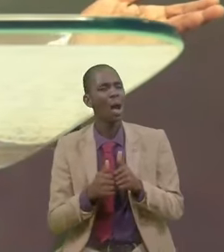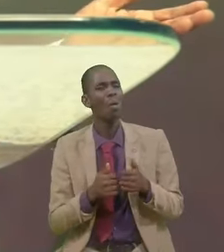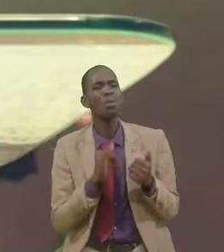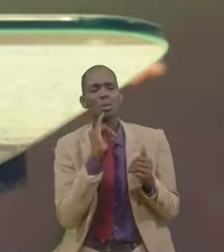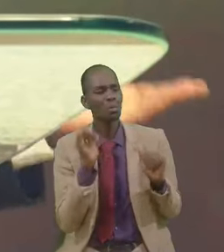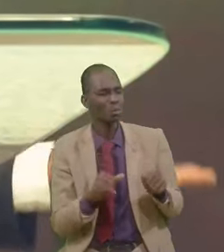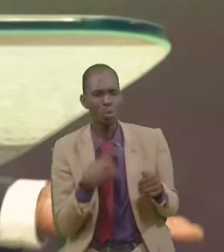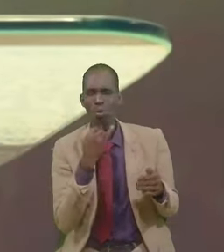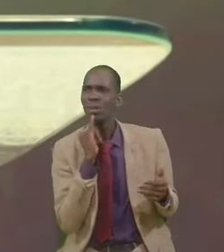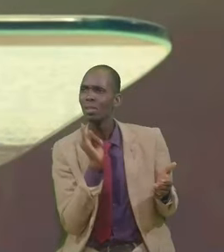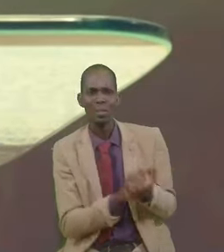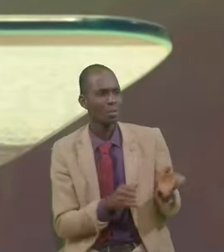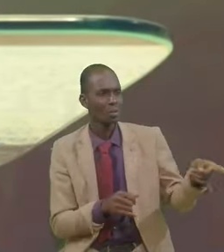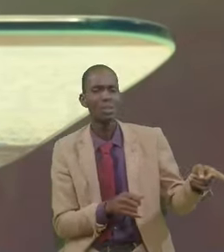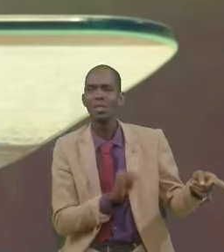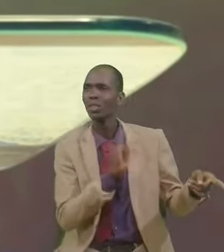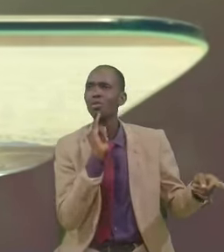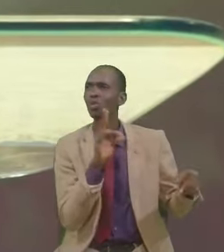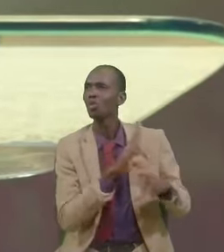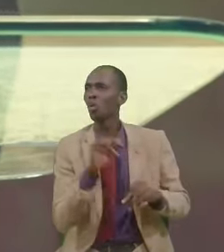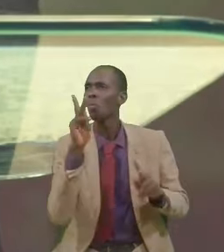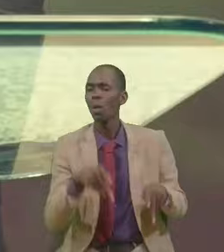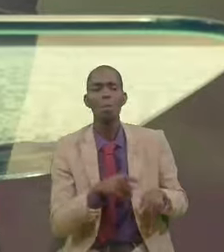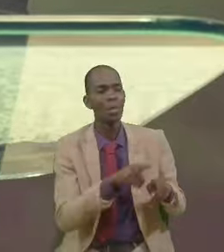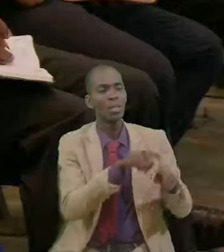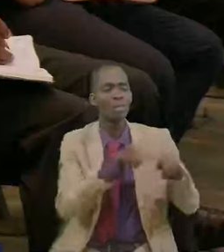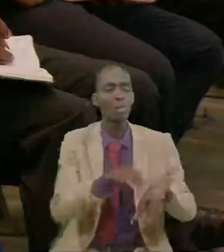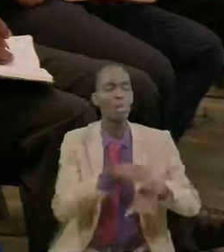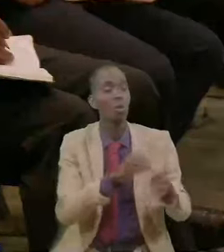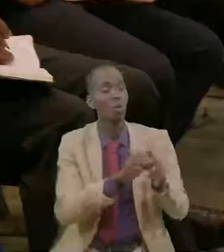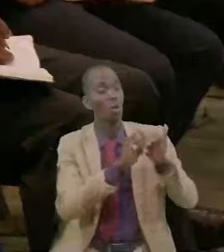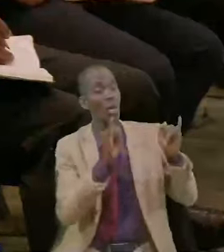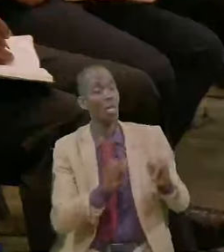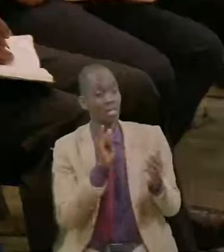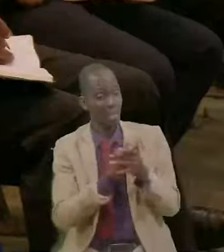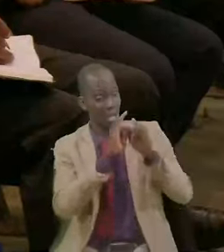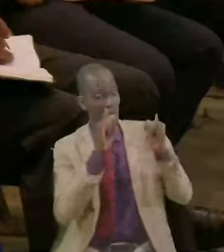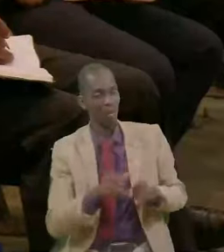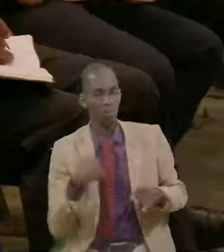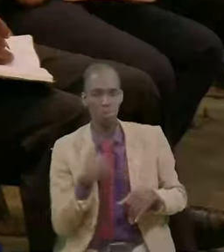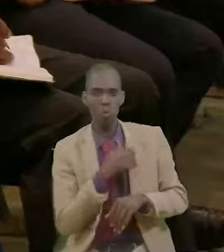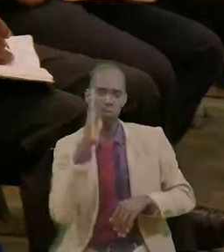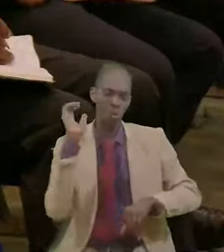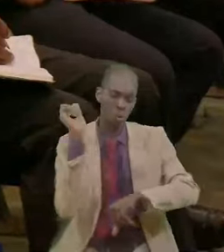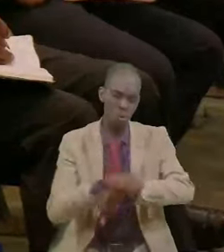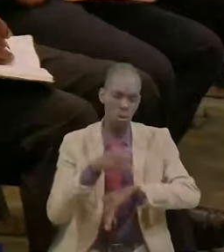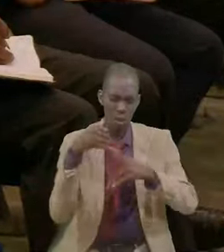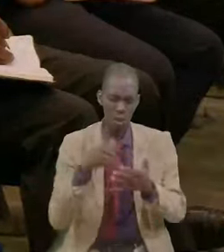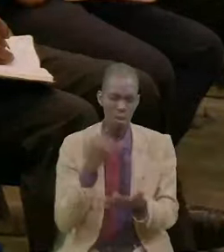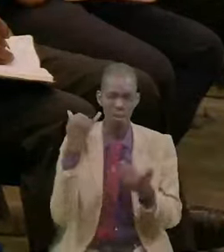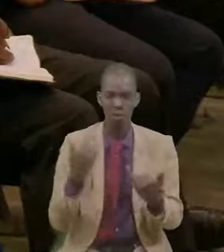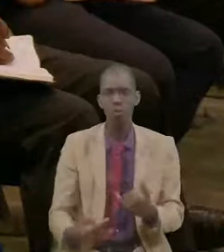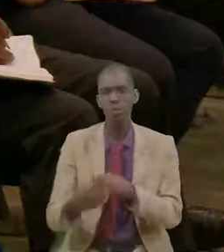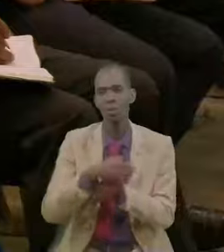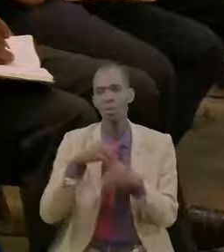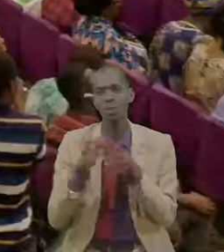Il est un vaurien, il dépend de ses dieux. Vous allez vaincre ce Dieu-là ce jour. La personne a dit